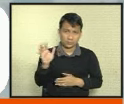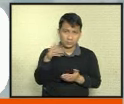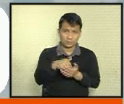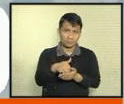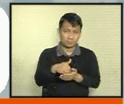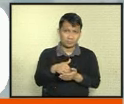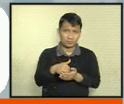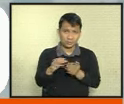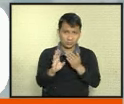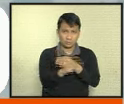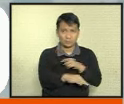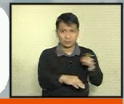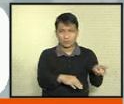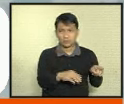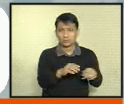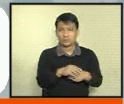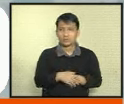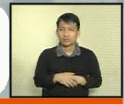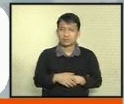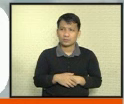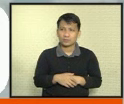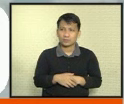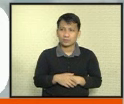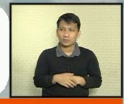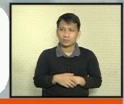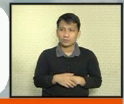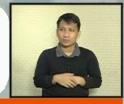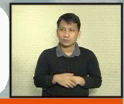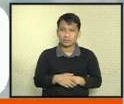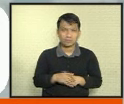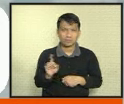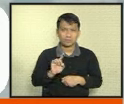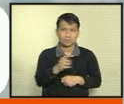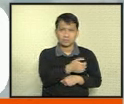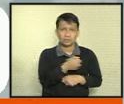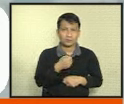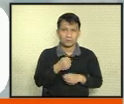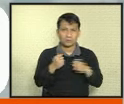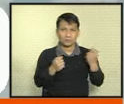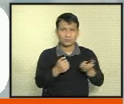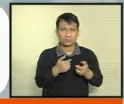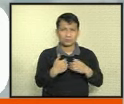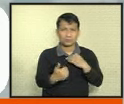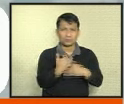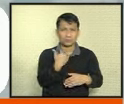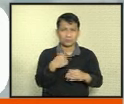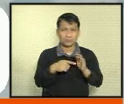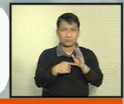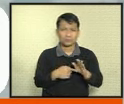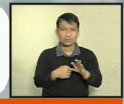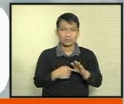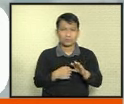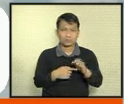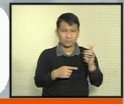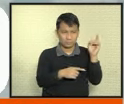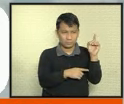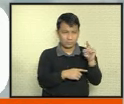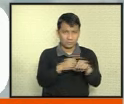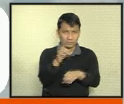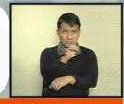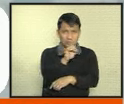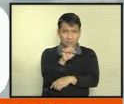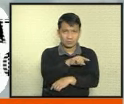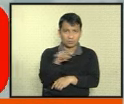Yung 155,000, sir, ibabalik niyo? Sir, wala po akong ginukang ano siya. Ang lahat ng pinadala niya sa akin from December